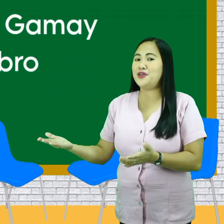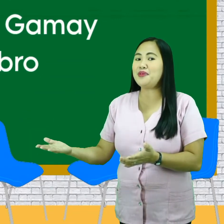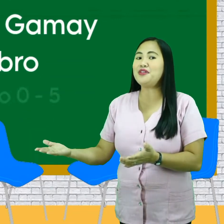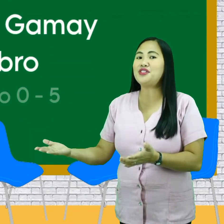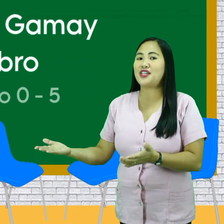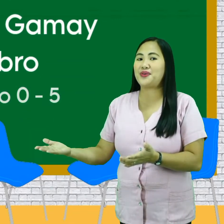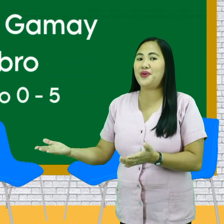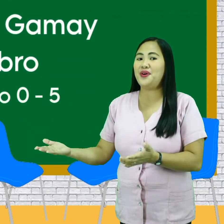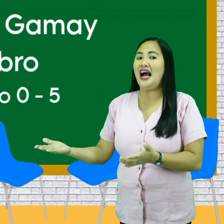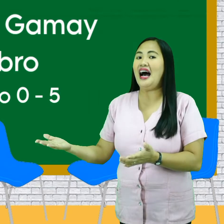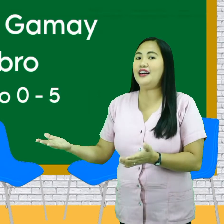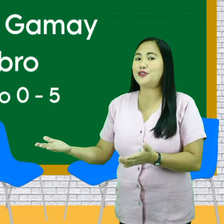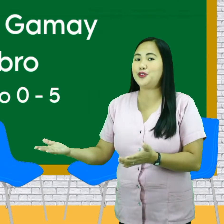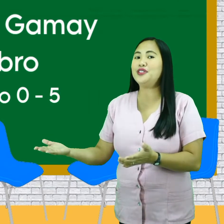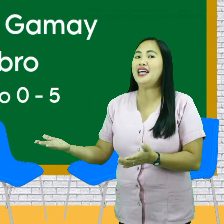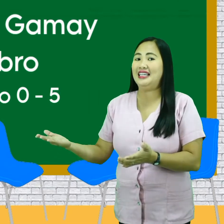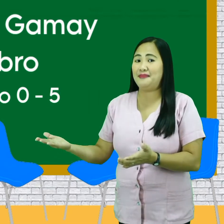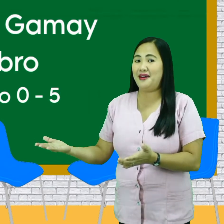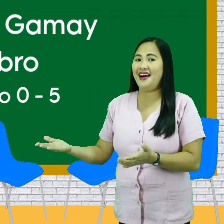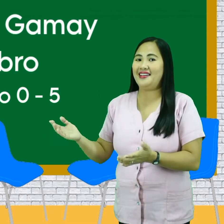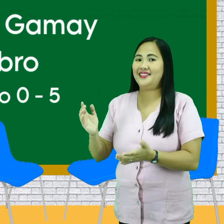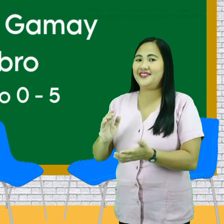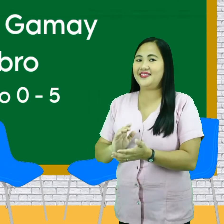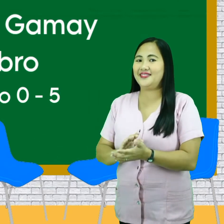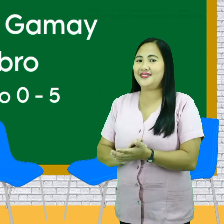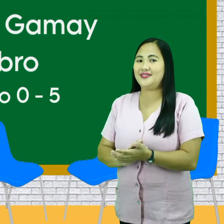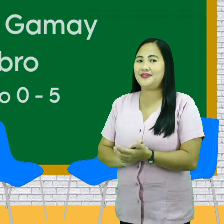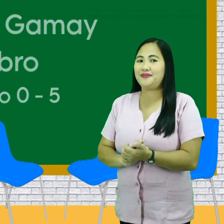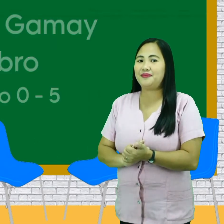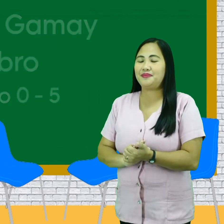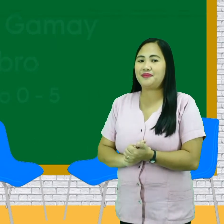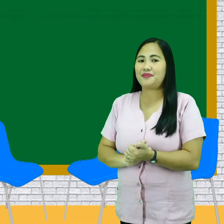mga numero 0 hangtod 5.